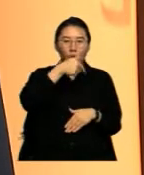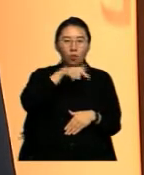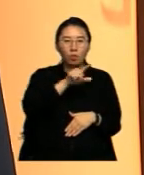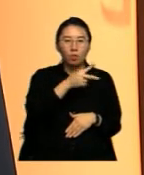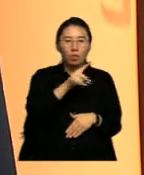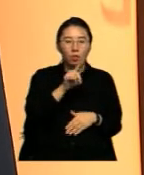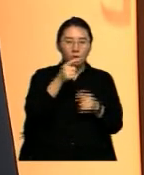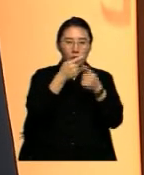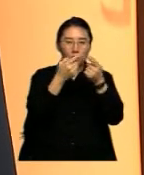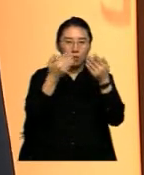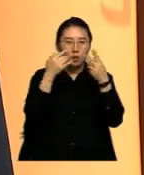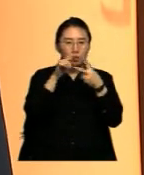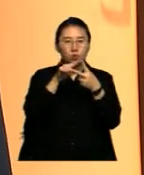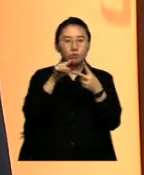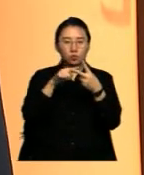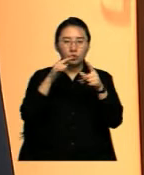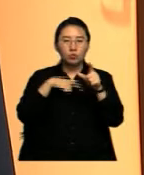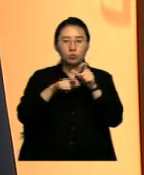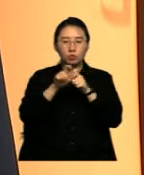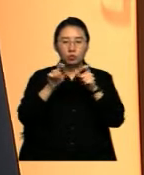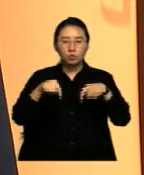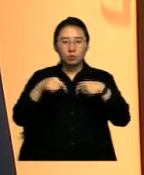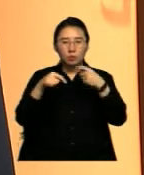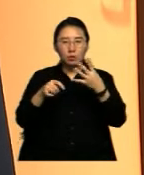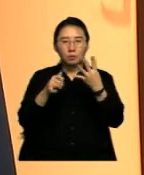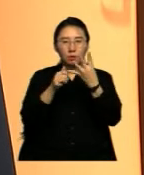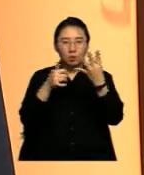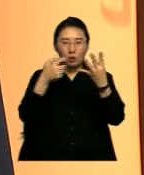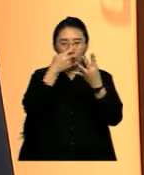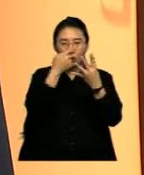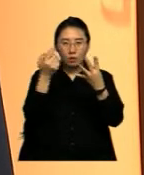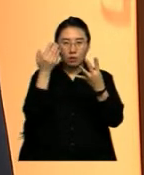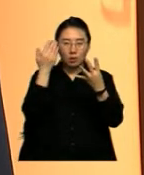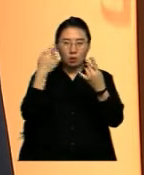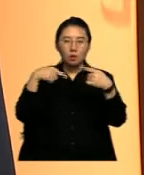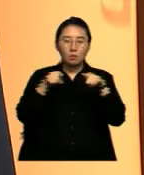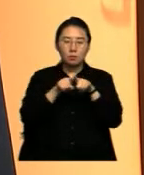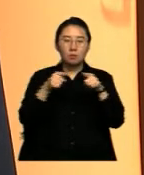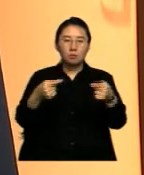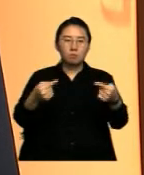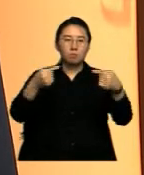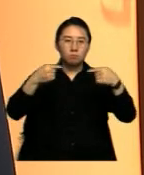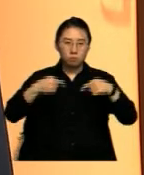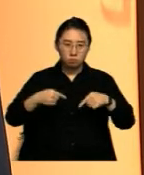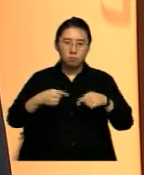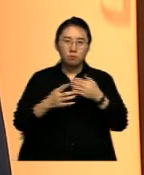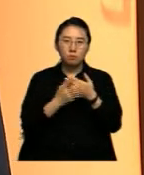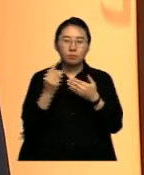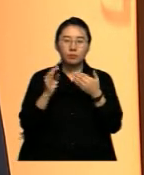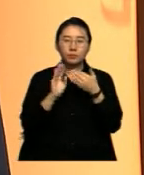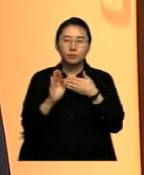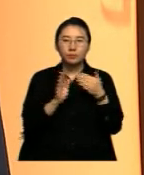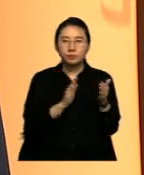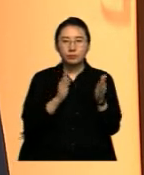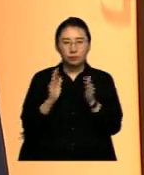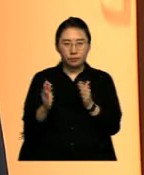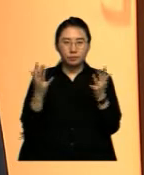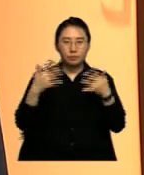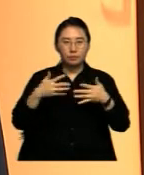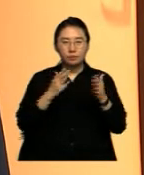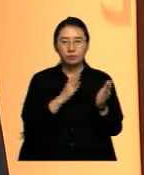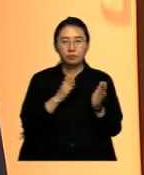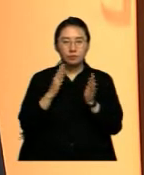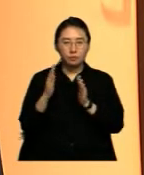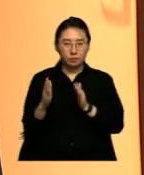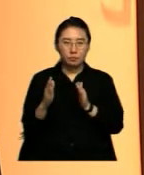강원대학 이렇게 두 개 대학에도 참여해서 네 개 대학이 공통으로 참여하는 통일 이후를 대비하는 매뉴얼을